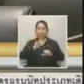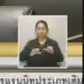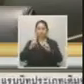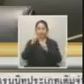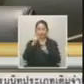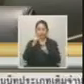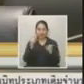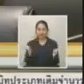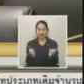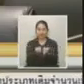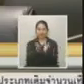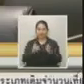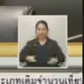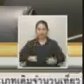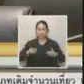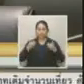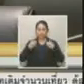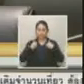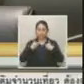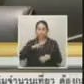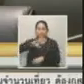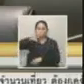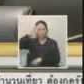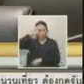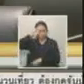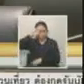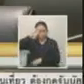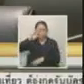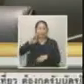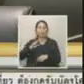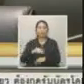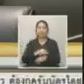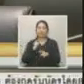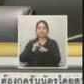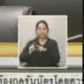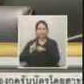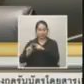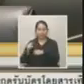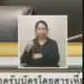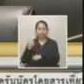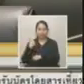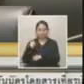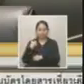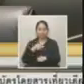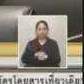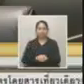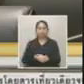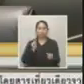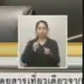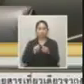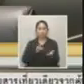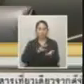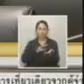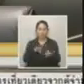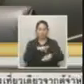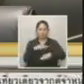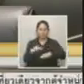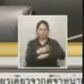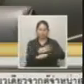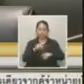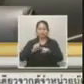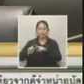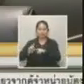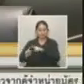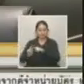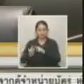ด้วยโรคเรื้อรังโรคร้ายหลายชนิดที่สำคัญคือโรคมะเร็งเป็นต้นท่านประธาน